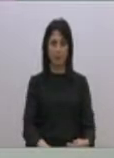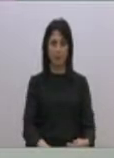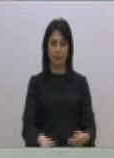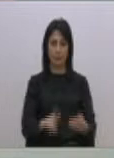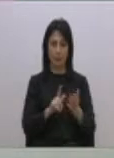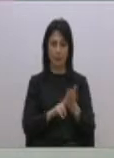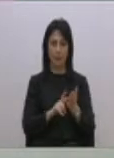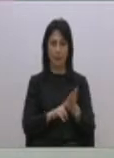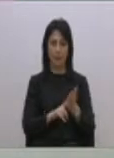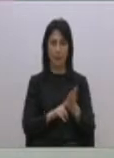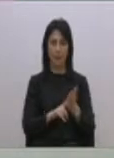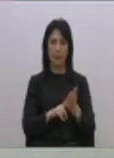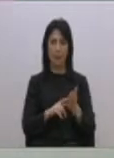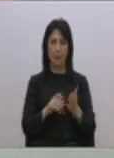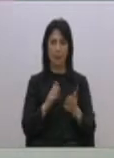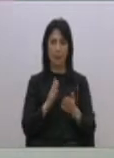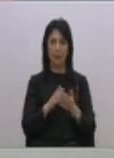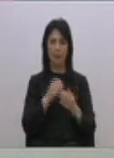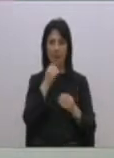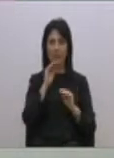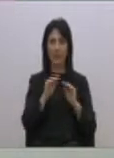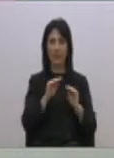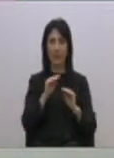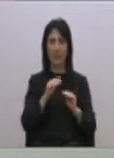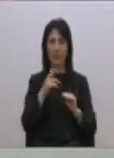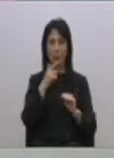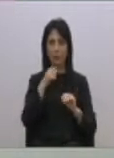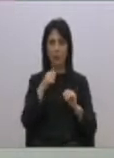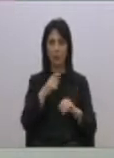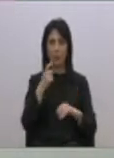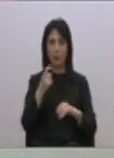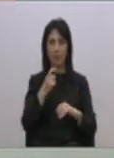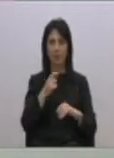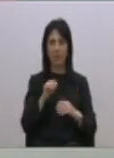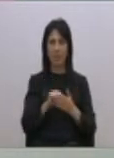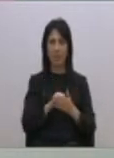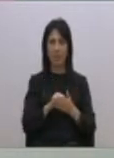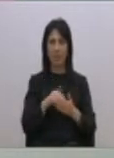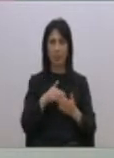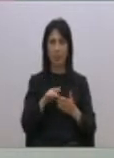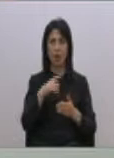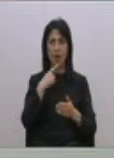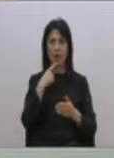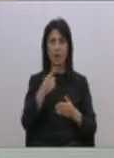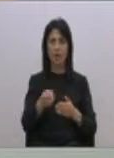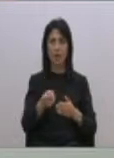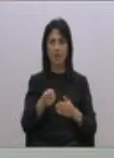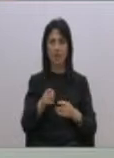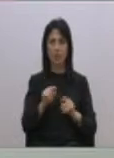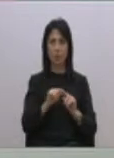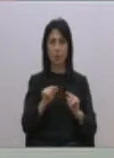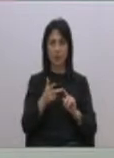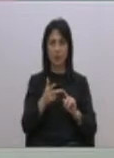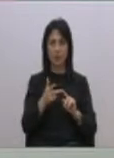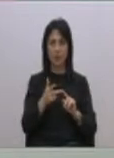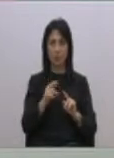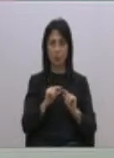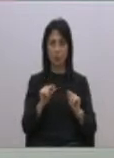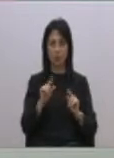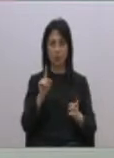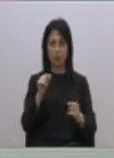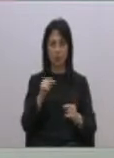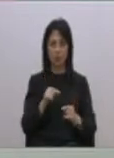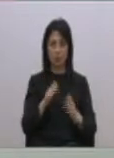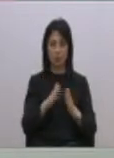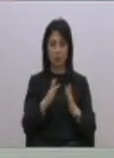infrastructurii, cu puncte, sare infrastructurii, operatorii, pleu am o silvia, da să avute uli oare, care ați cadut. Am uchlis, mesame, tice sa va